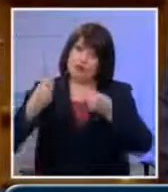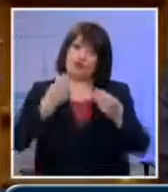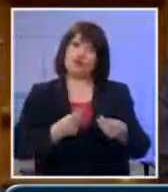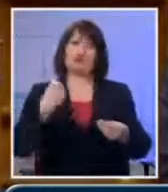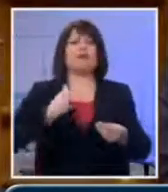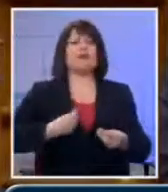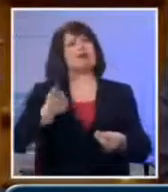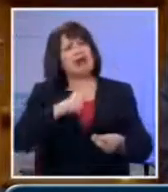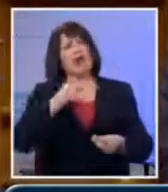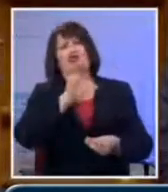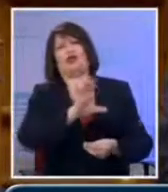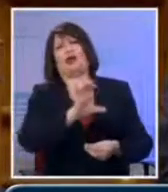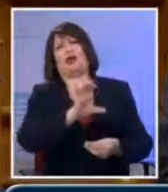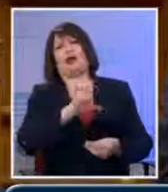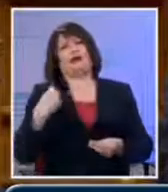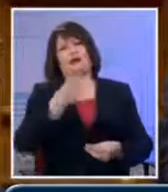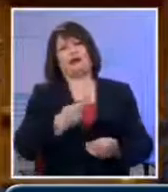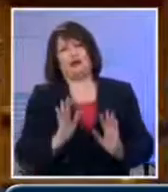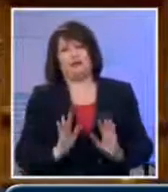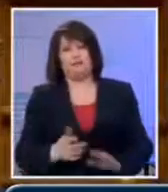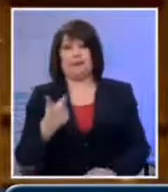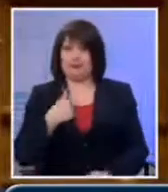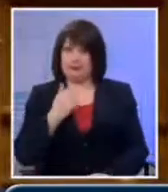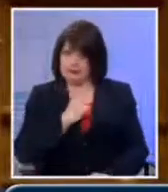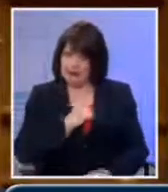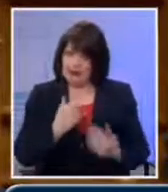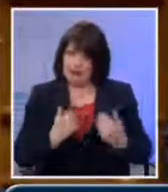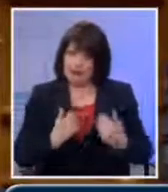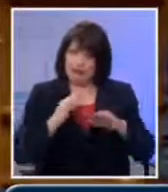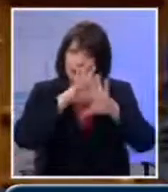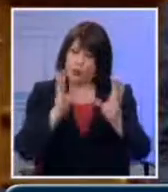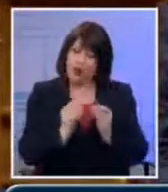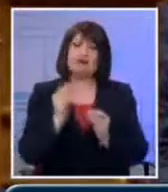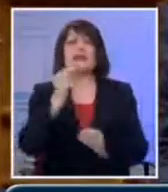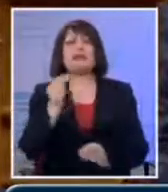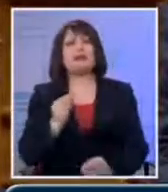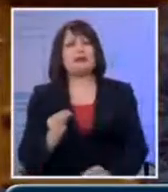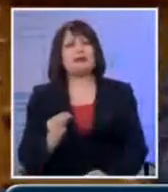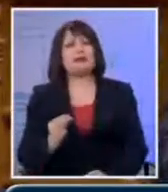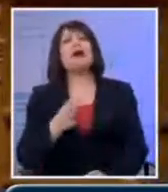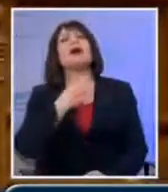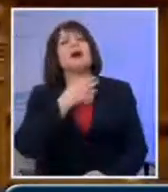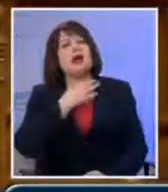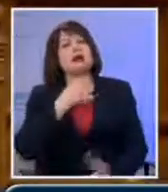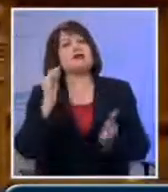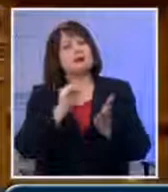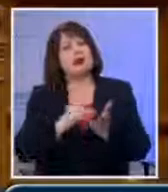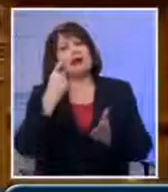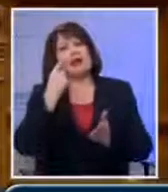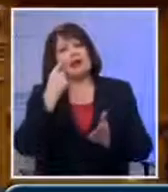χωρών. Και ως εκ τούτου, εμείς θεωρούμε ότι όλα αυτά τα ζητήματα χρήζουν επανεξέτασης